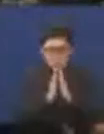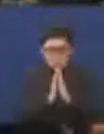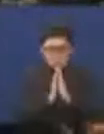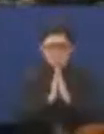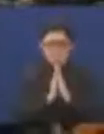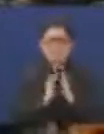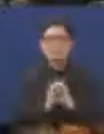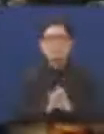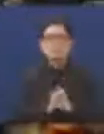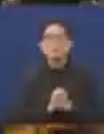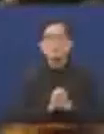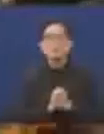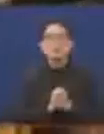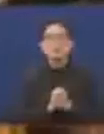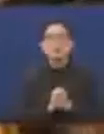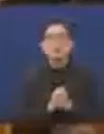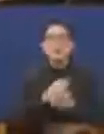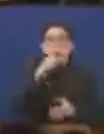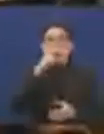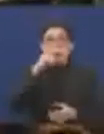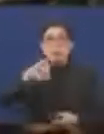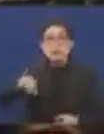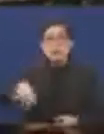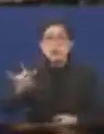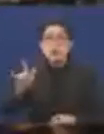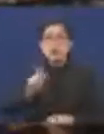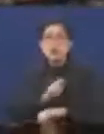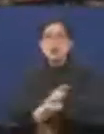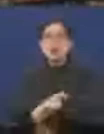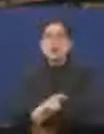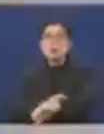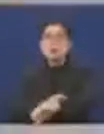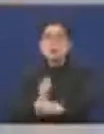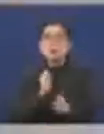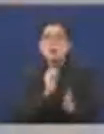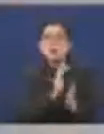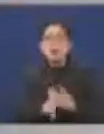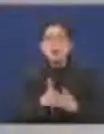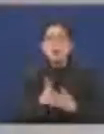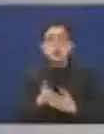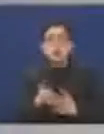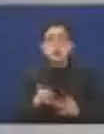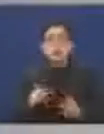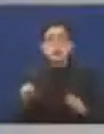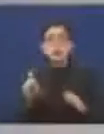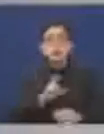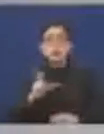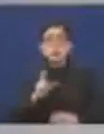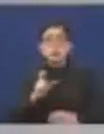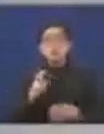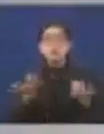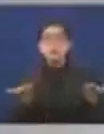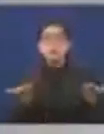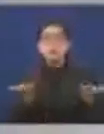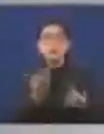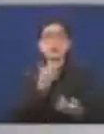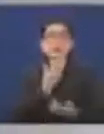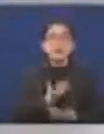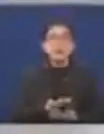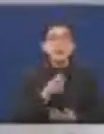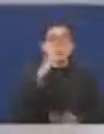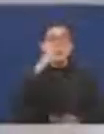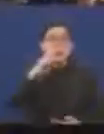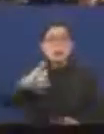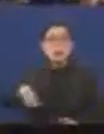Pak Jokowi, masih ada waktu, apakah akan melanjutkan? Sudah cukup? Baik, terima kasih Pak Jokowi. Baik,